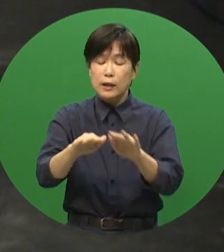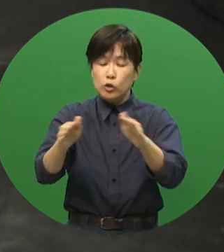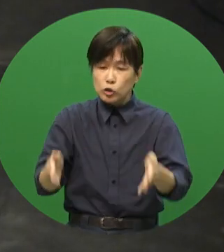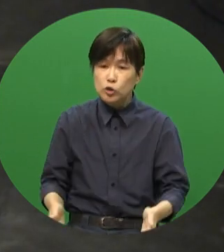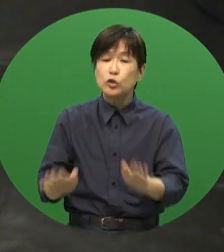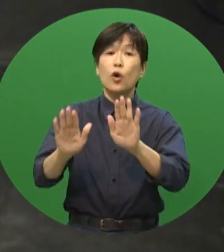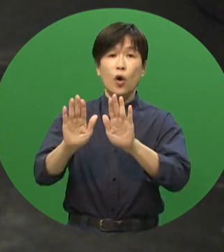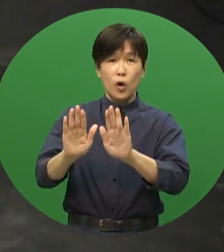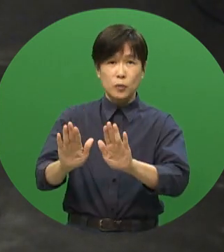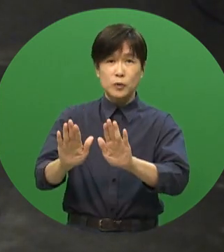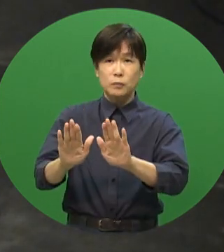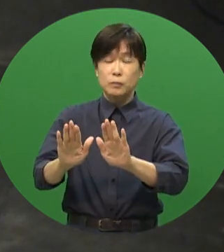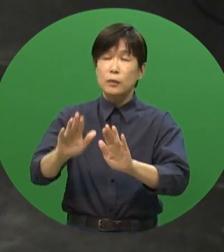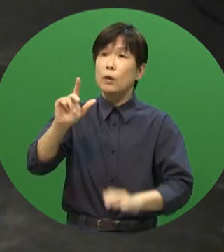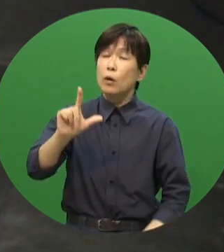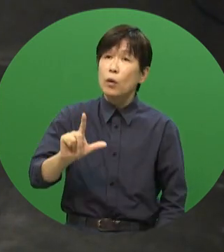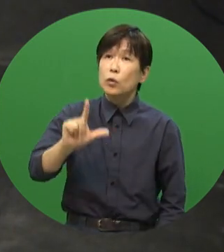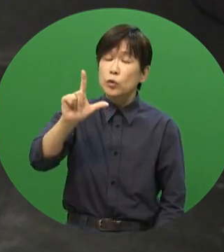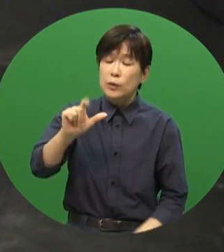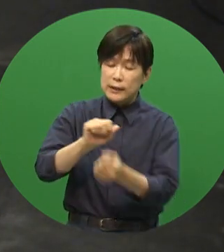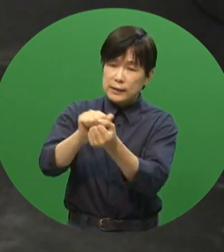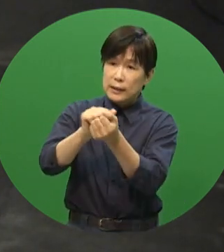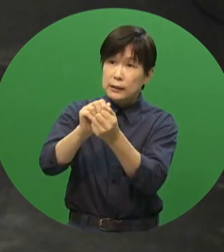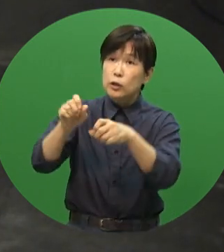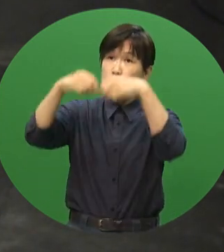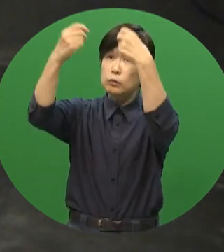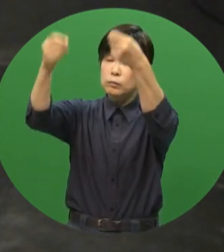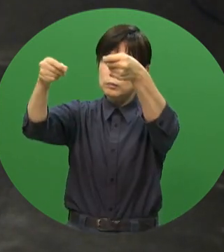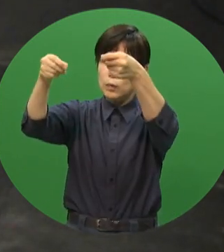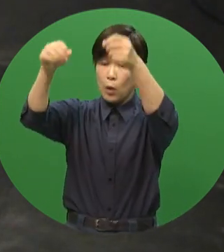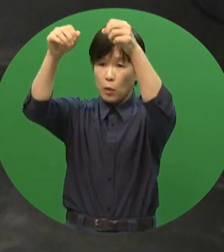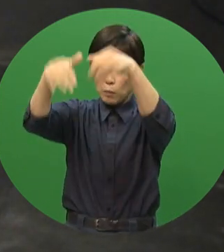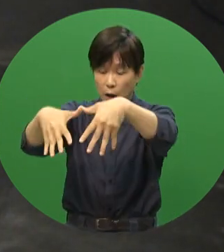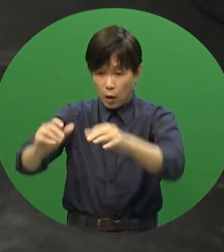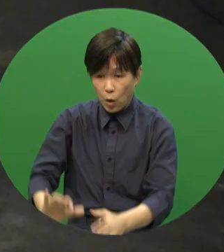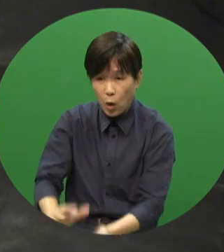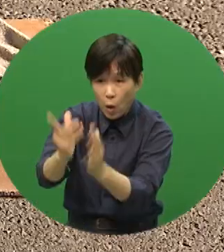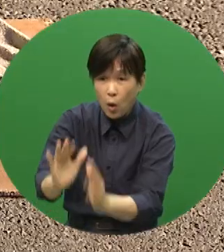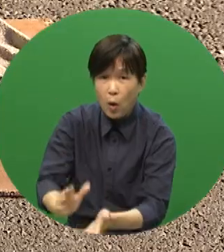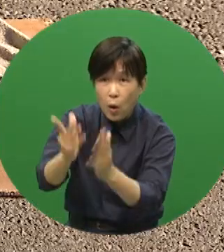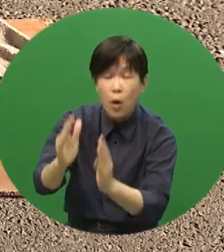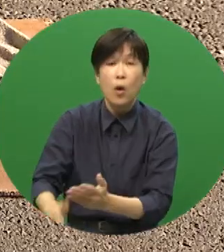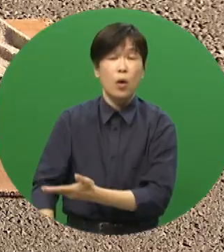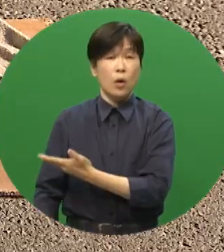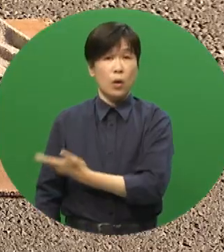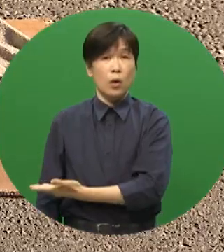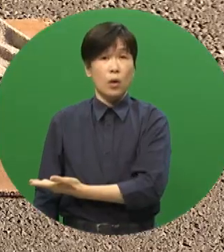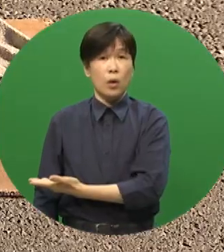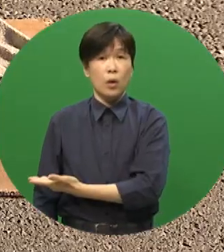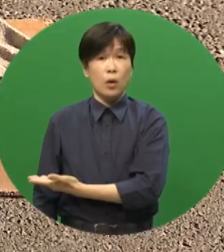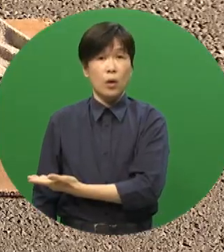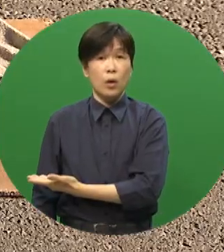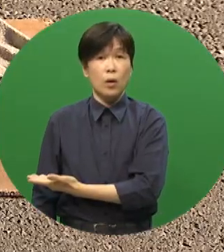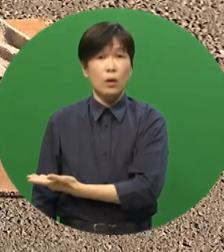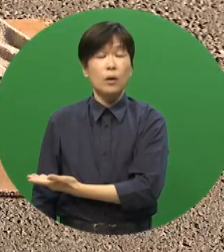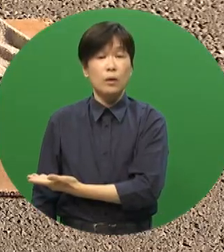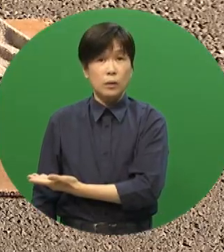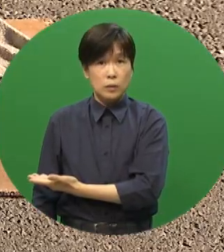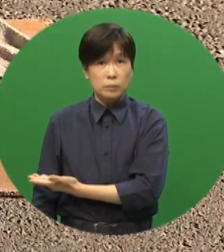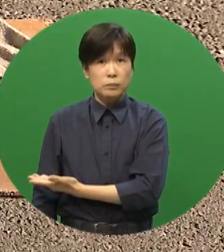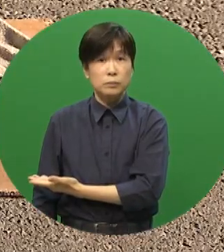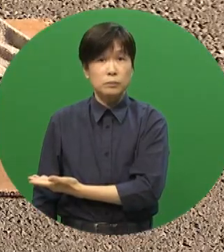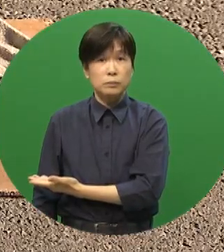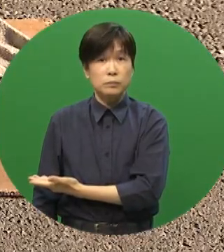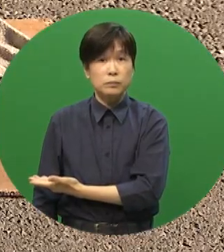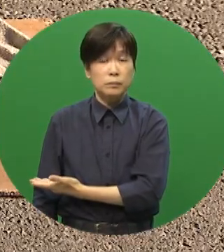ブ。洗濯物が落下するなどしてストーブによる火災が起きています。 ストーブの真上に衣類などは干さ